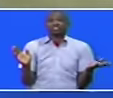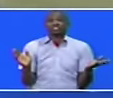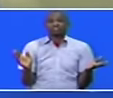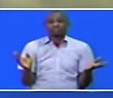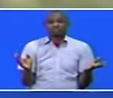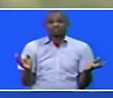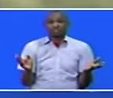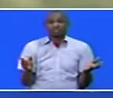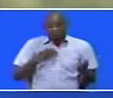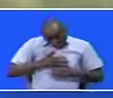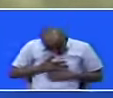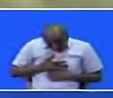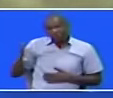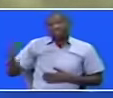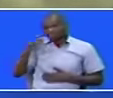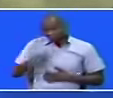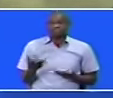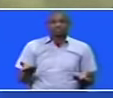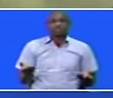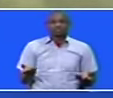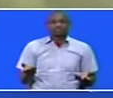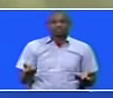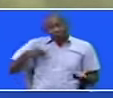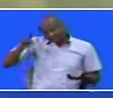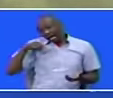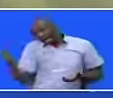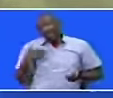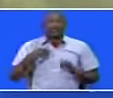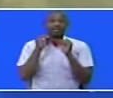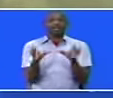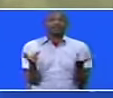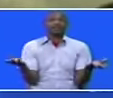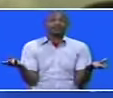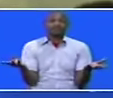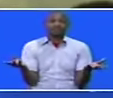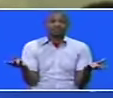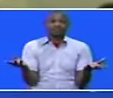Ilisimama na mheshimiwa Pokot yuko hapa, ananiita Senator wake. Hana spare. Hana